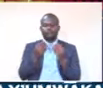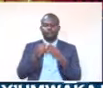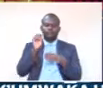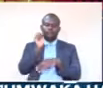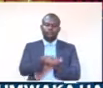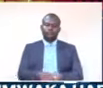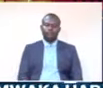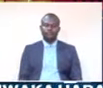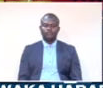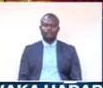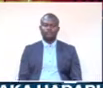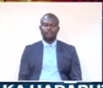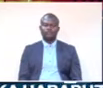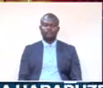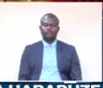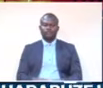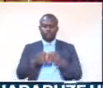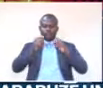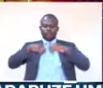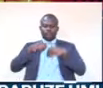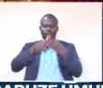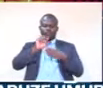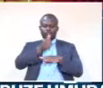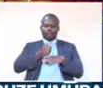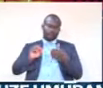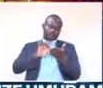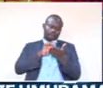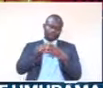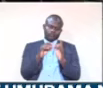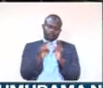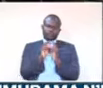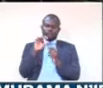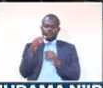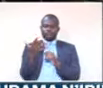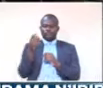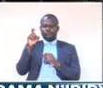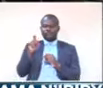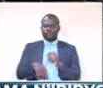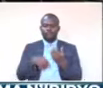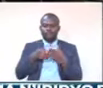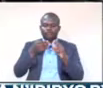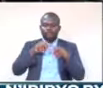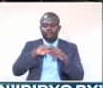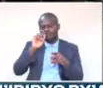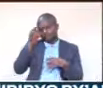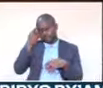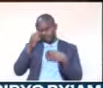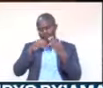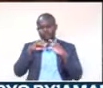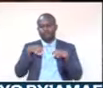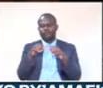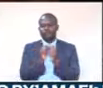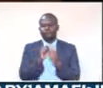kurushaho. Aya masezerano ashyizwe umukono mu nama ya gatanu yagombaga kubera muri Repubulika ya